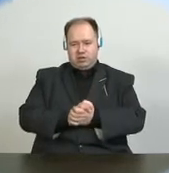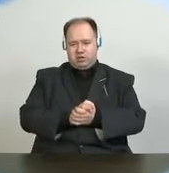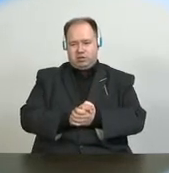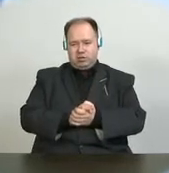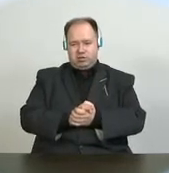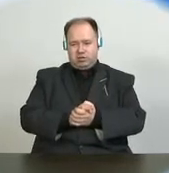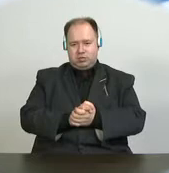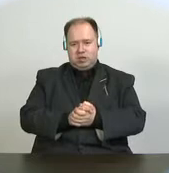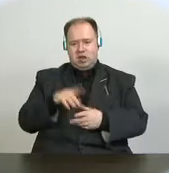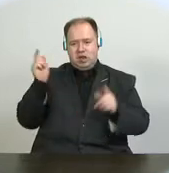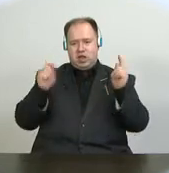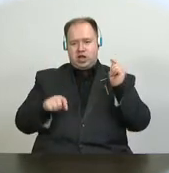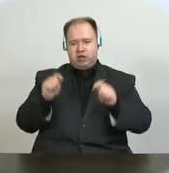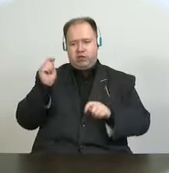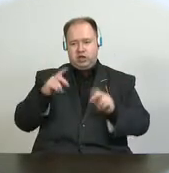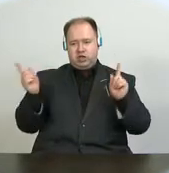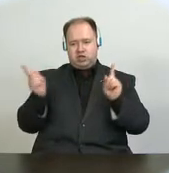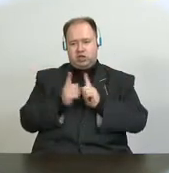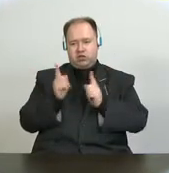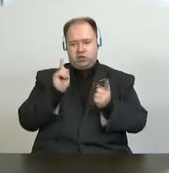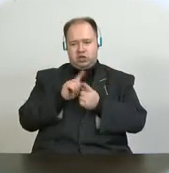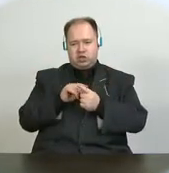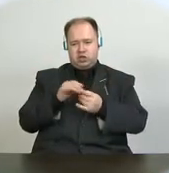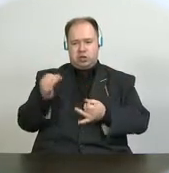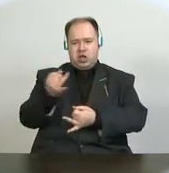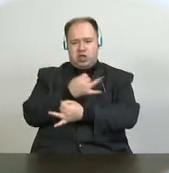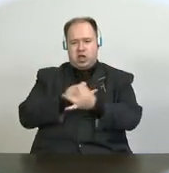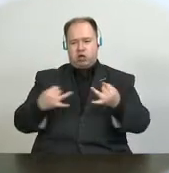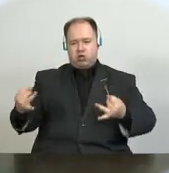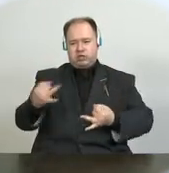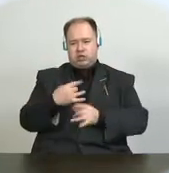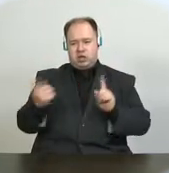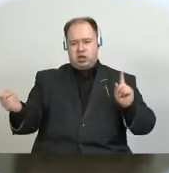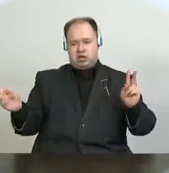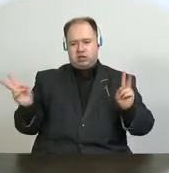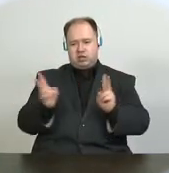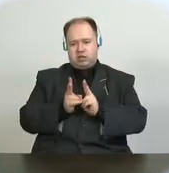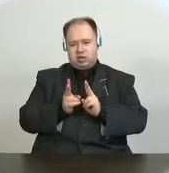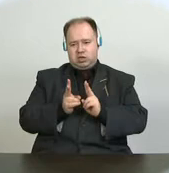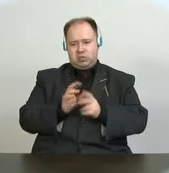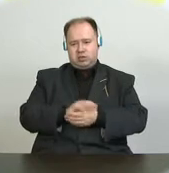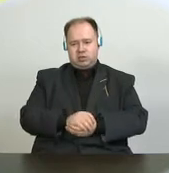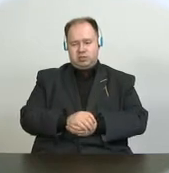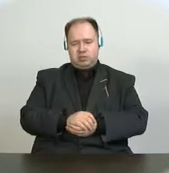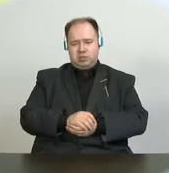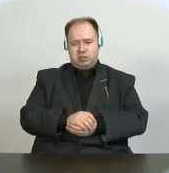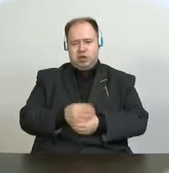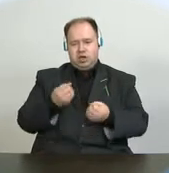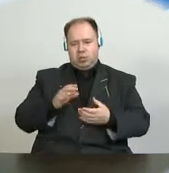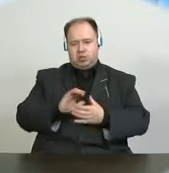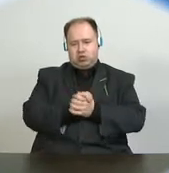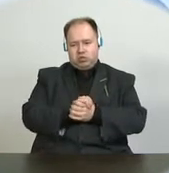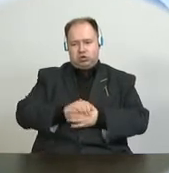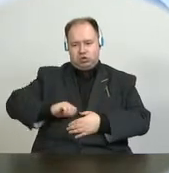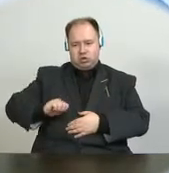наверное на конференции разных да на круглых столах ну конечно не только иногда я просто в дружеском общении